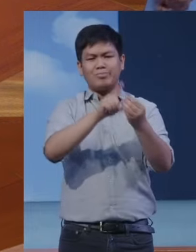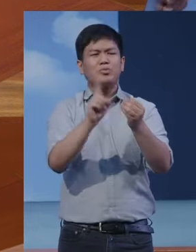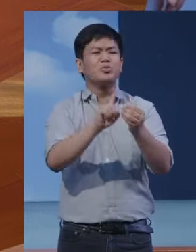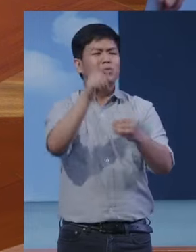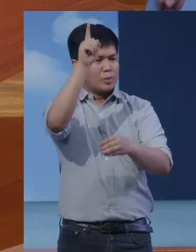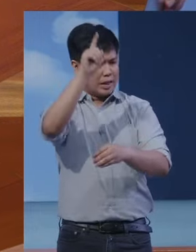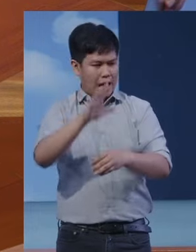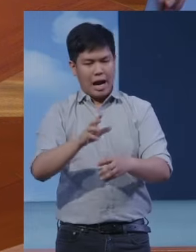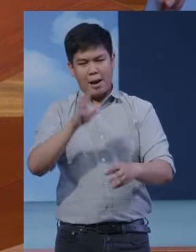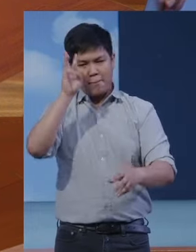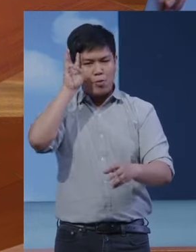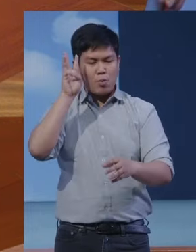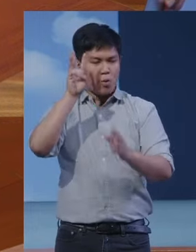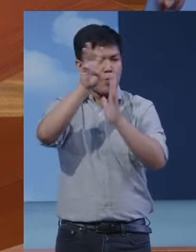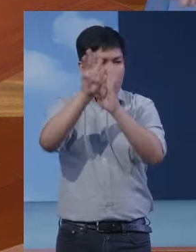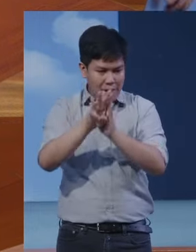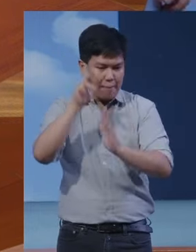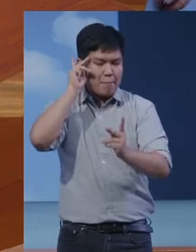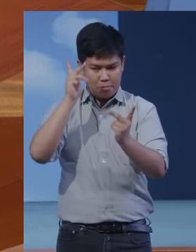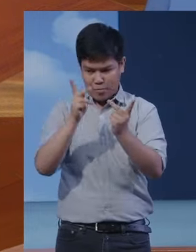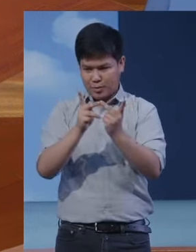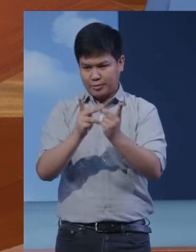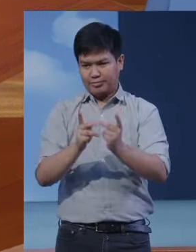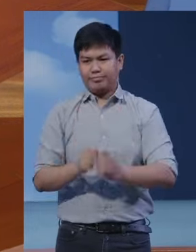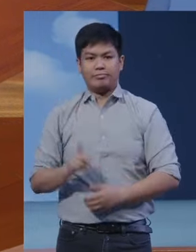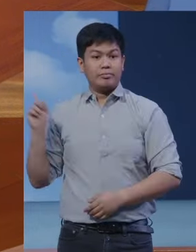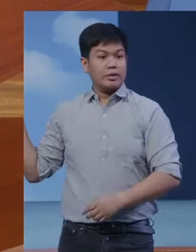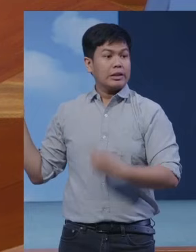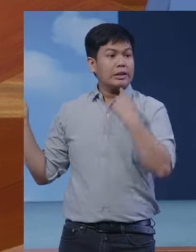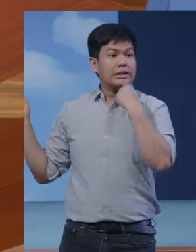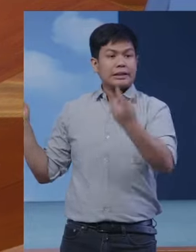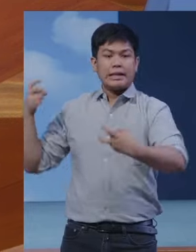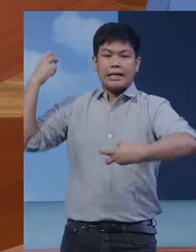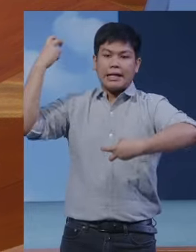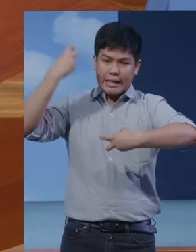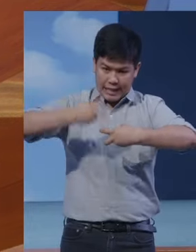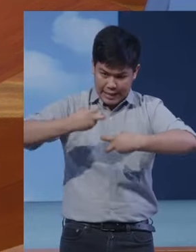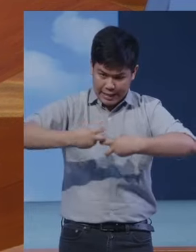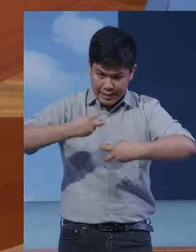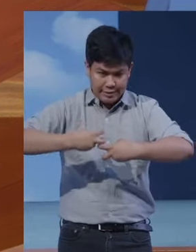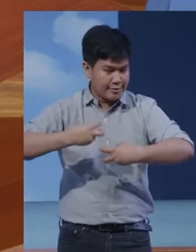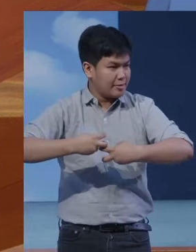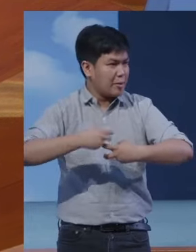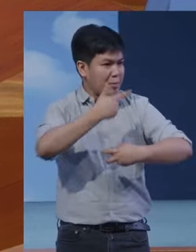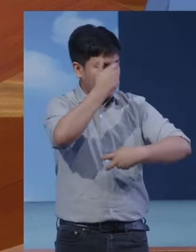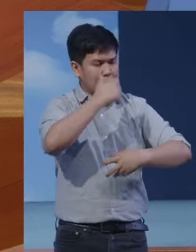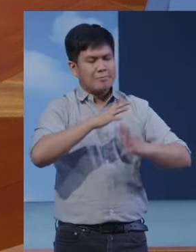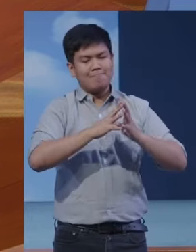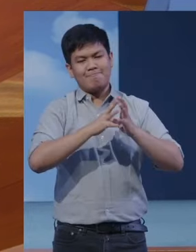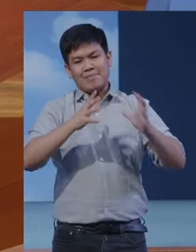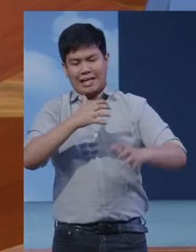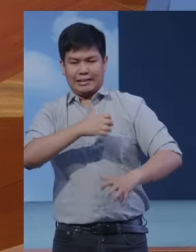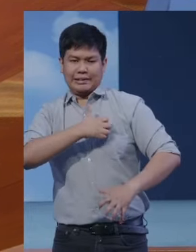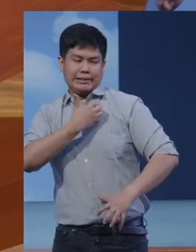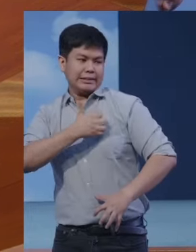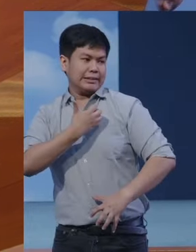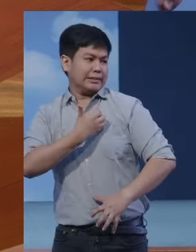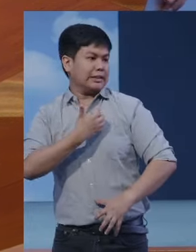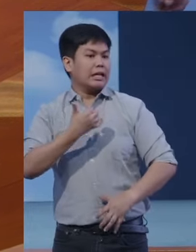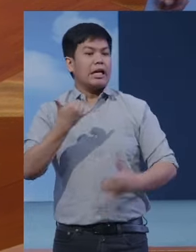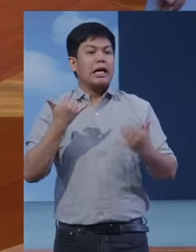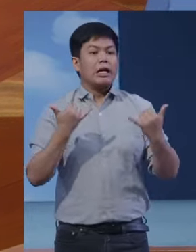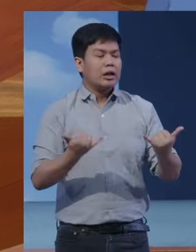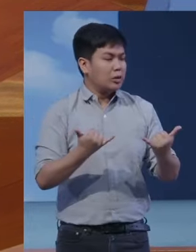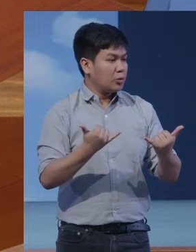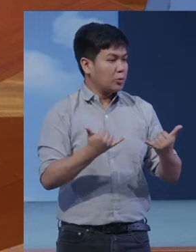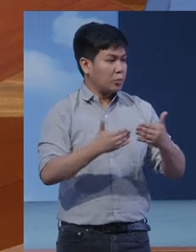ko napakahirap po ng topic na ito sa atin sapagkat napaka emotional so humingi tayo ng tulong sa